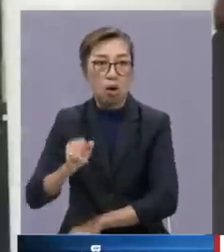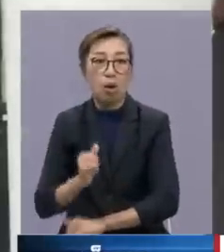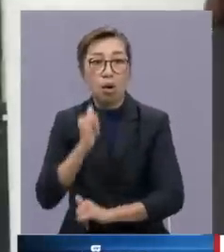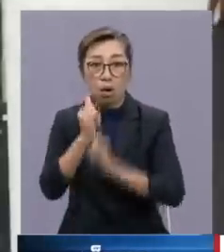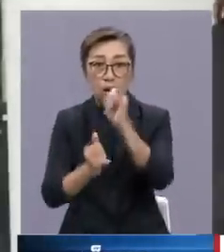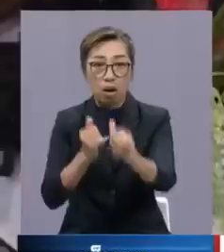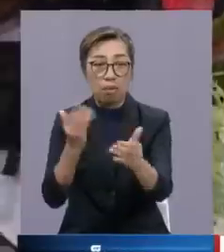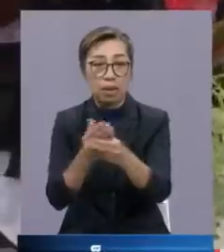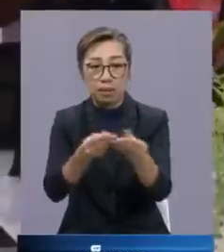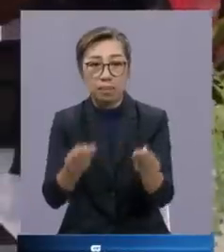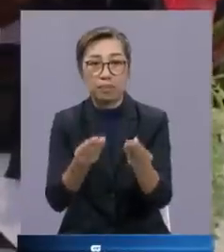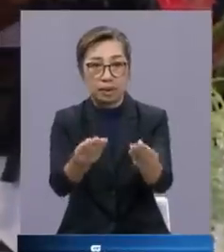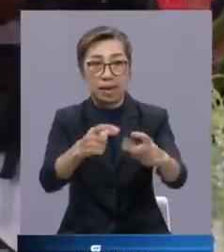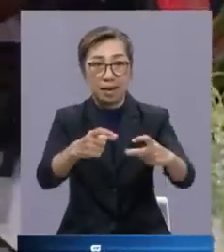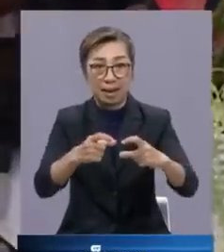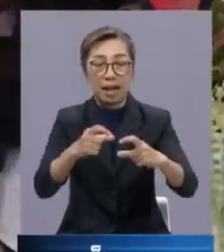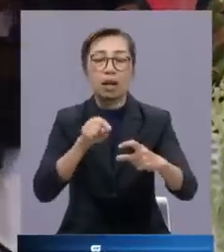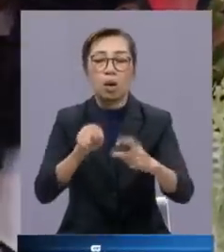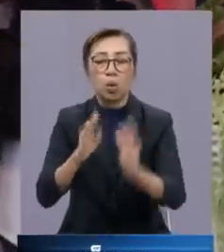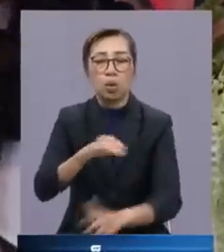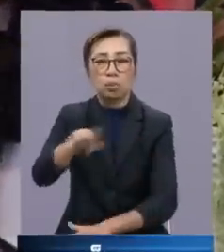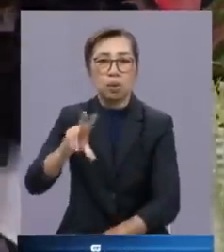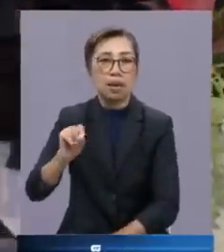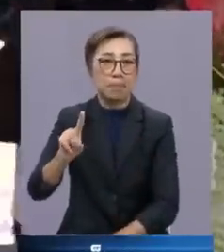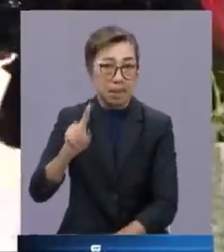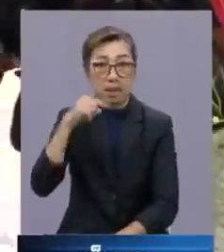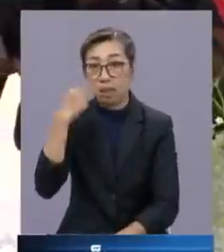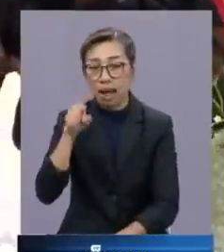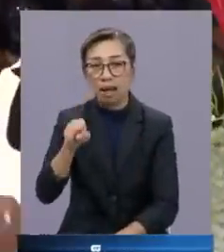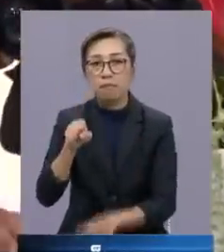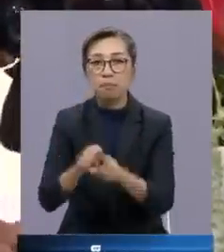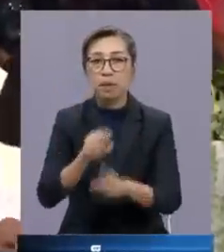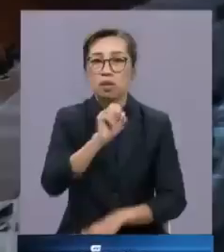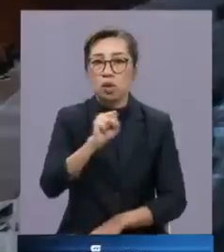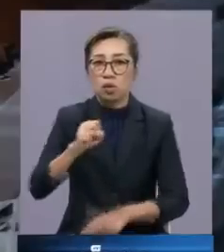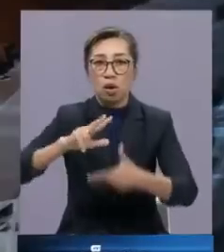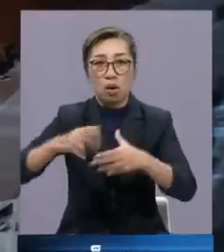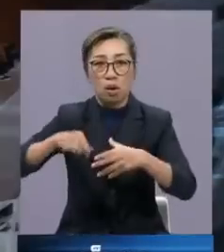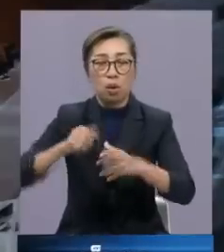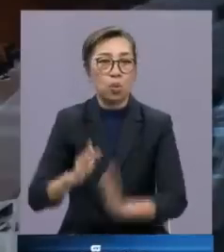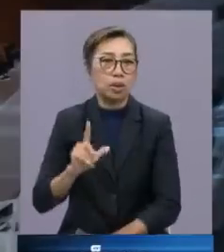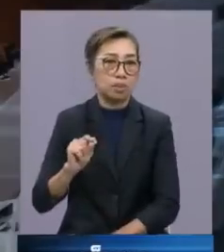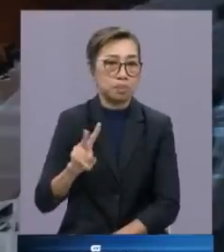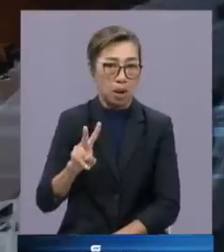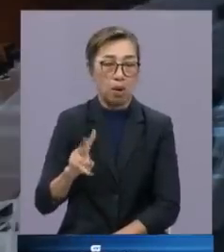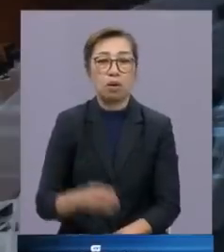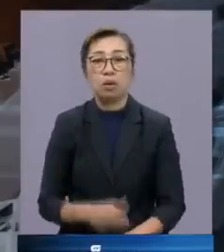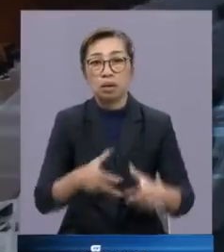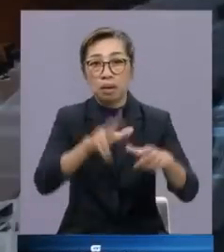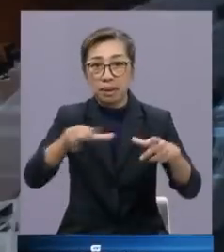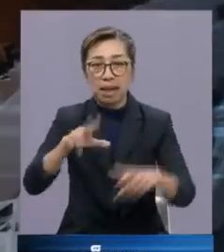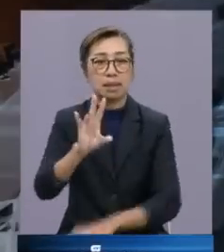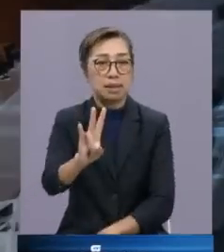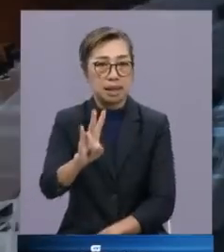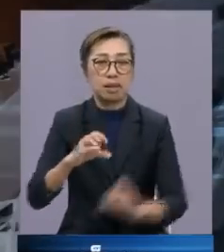ทั้งสิ้น31คนนะครับ31คนก็จะแบ่งเป็นในส่วนของสสพลังประชารัฐ22คนเพื่อไทย7